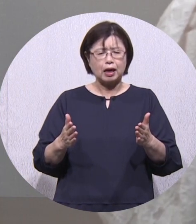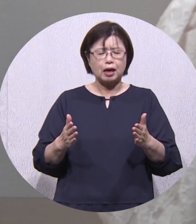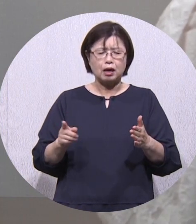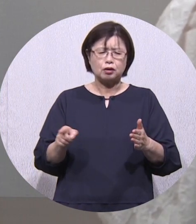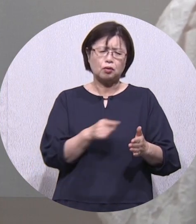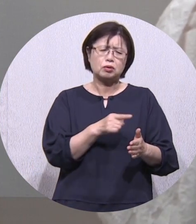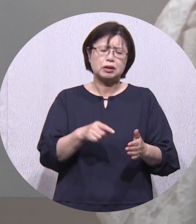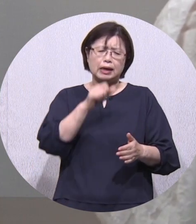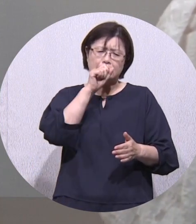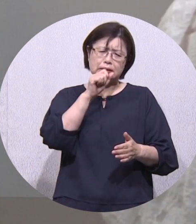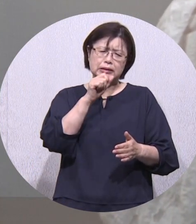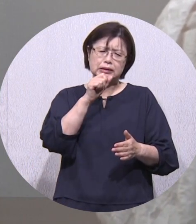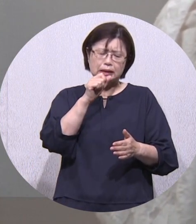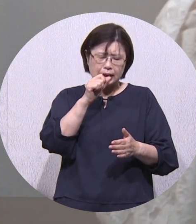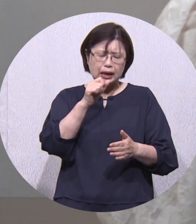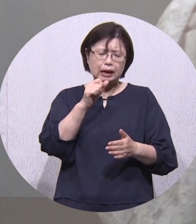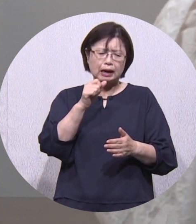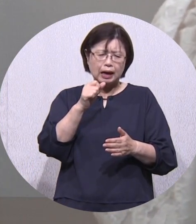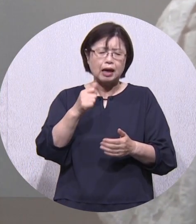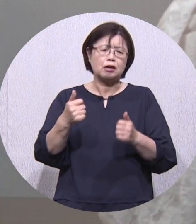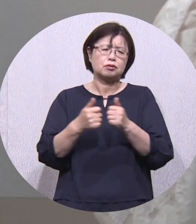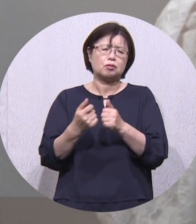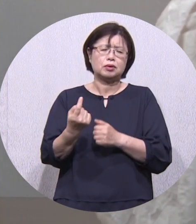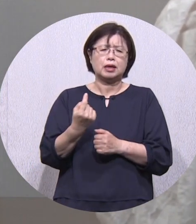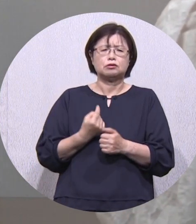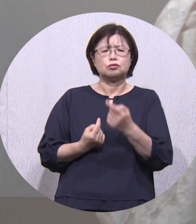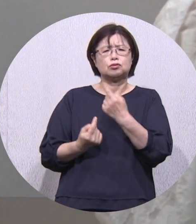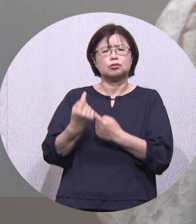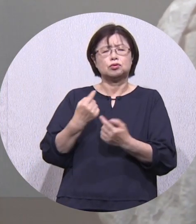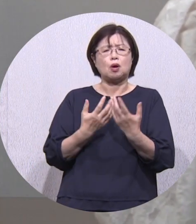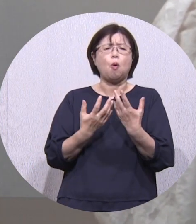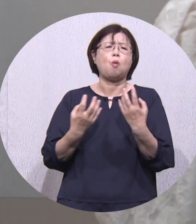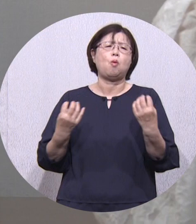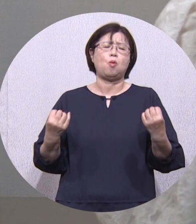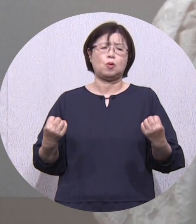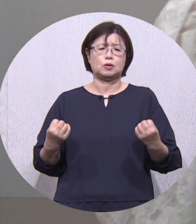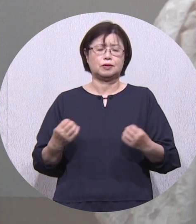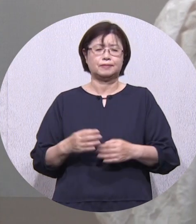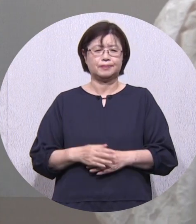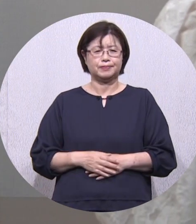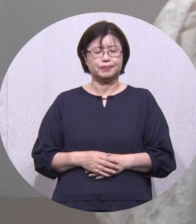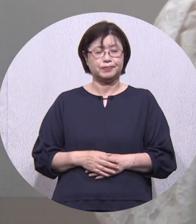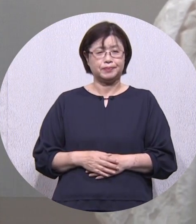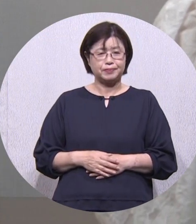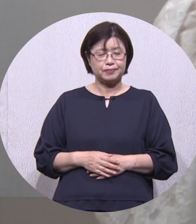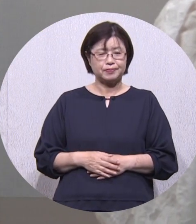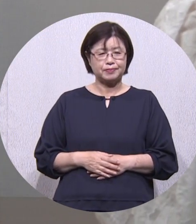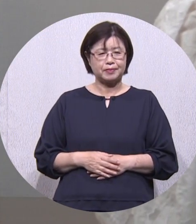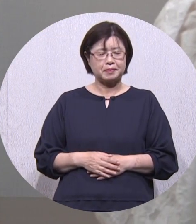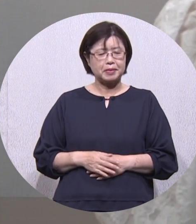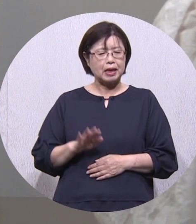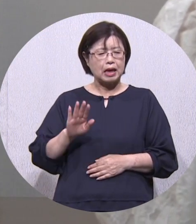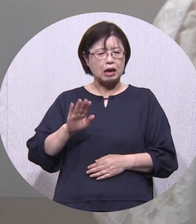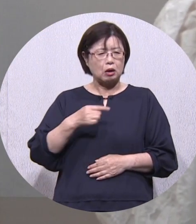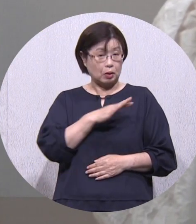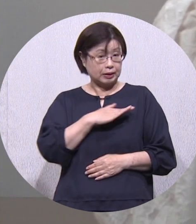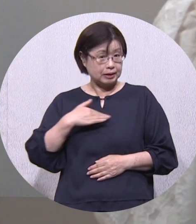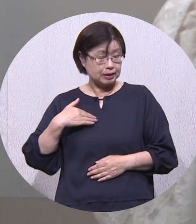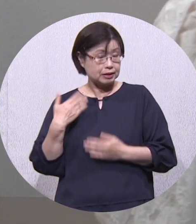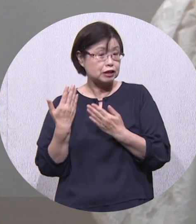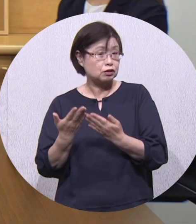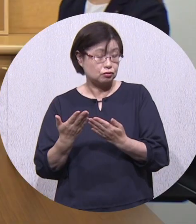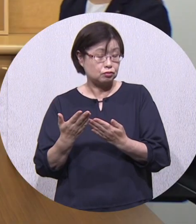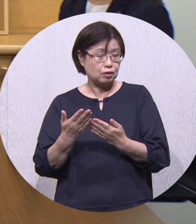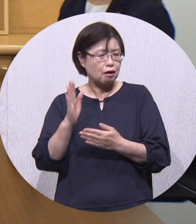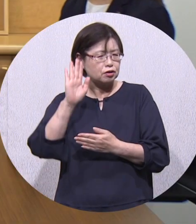ちらにするかという基準も自分の中になかなかないという中なので、私たちが将来どんなことをやりたいのというところ